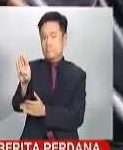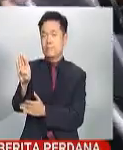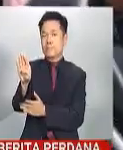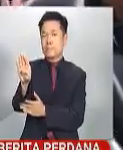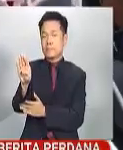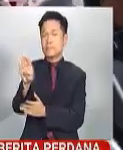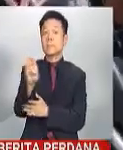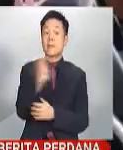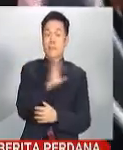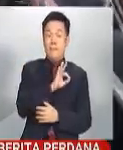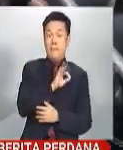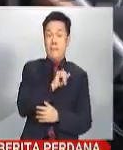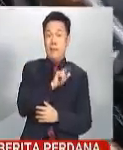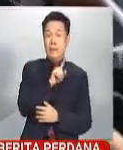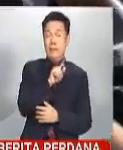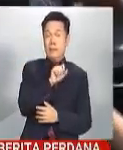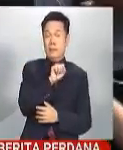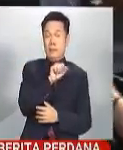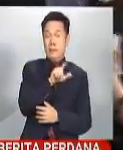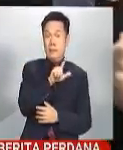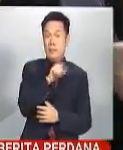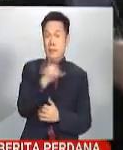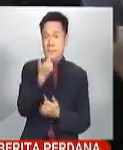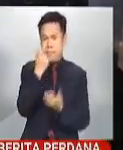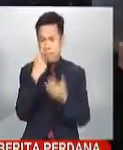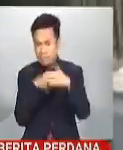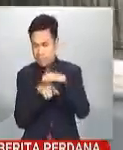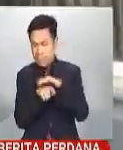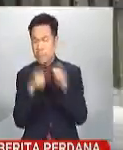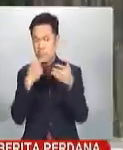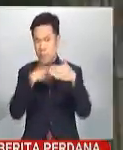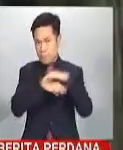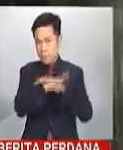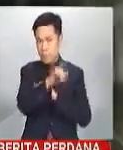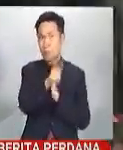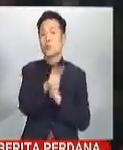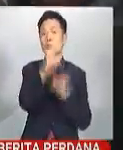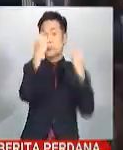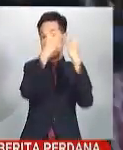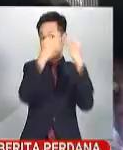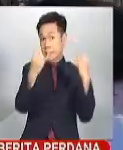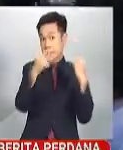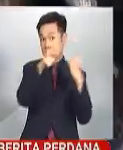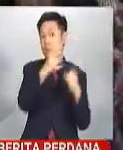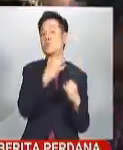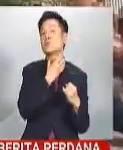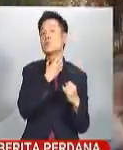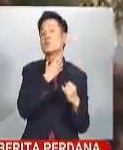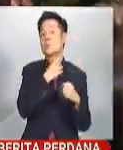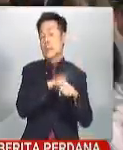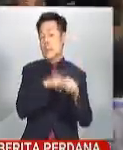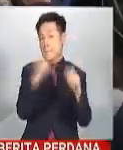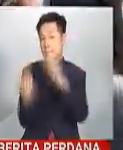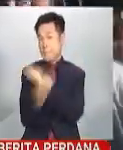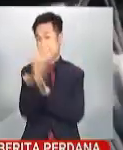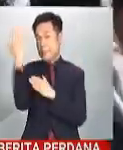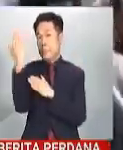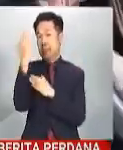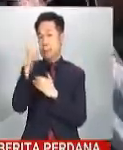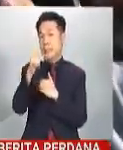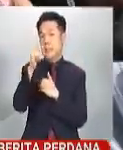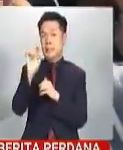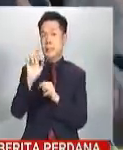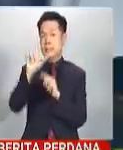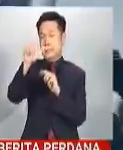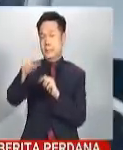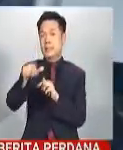Ahmad Faizal dilihat memasuki perkarangan Istana Kintah pada pukul 9.10 pagi, diikuti Datuk Saarani 5